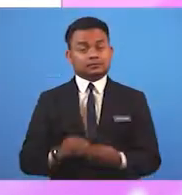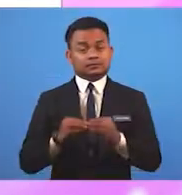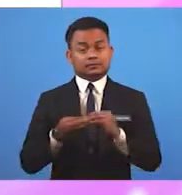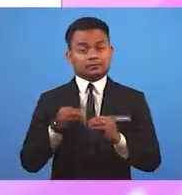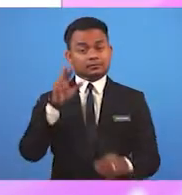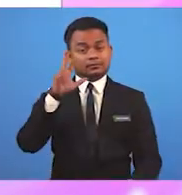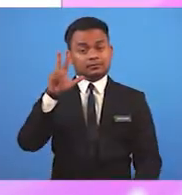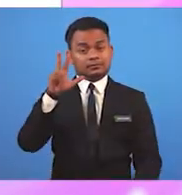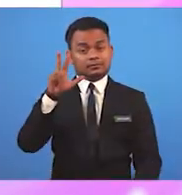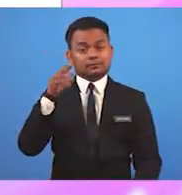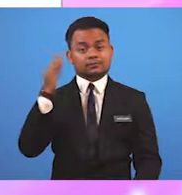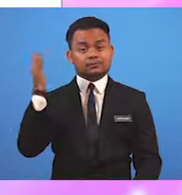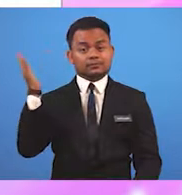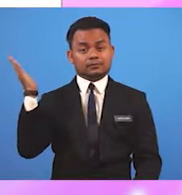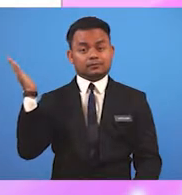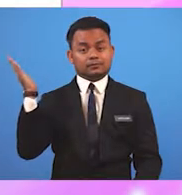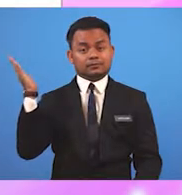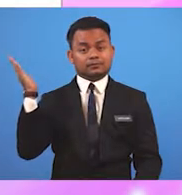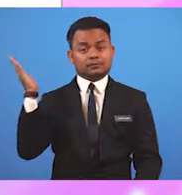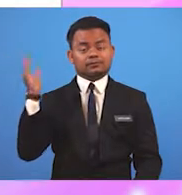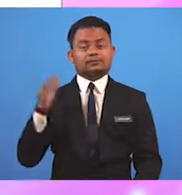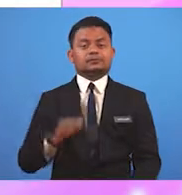ketiga adalah faktor persekitaran.